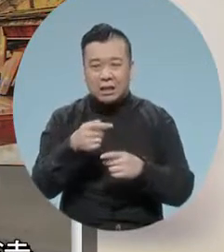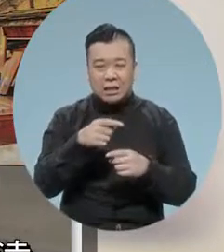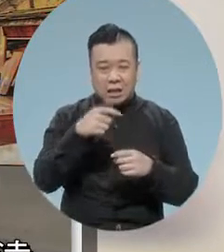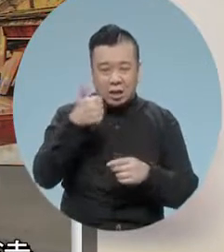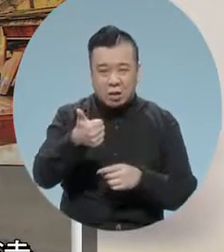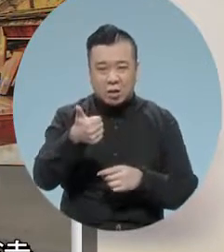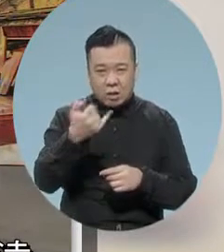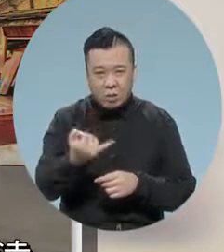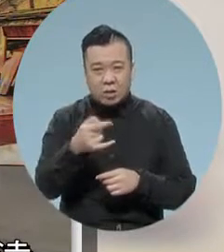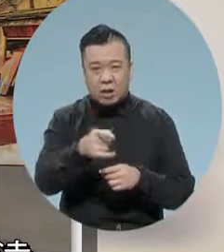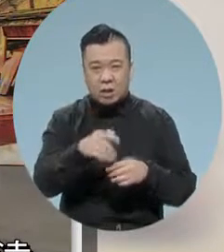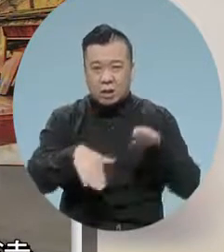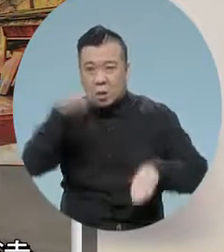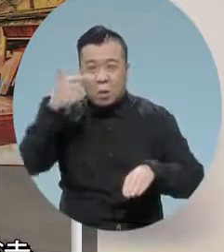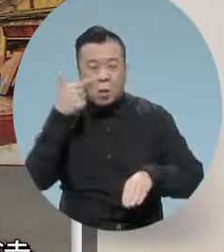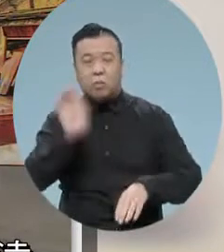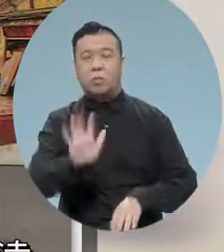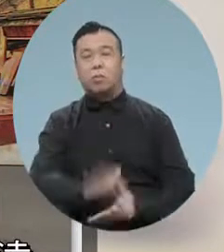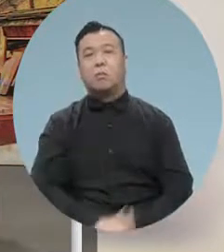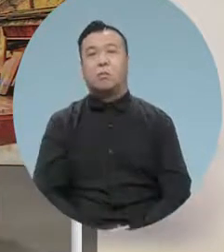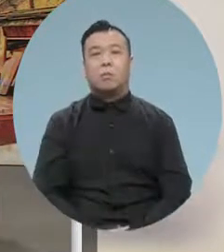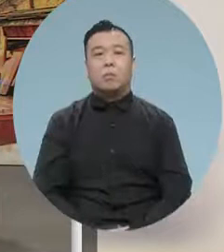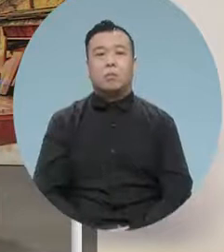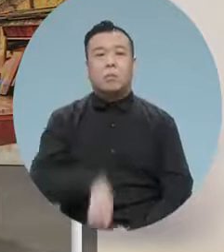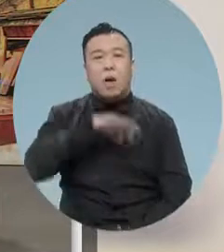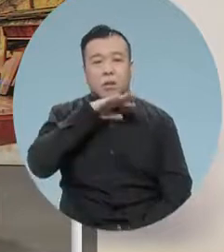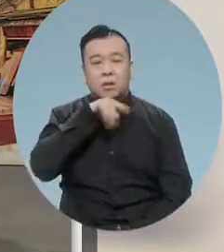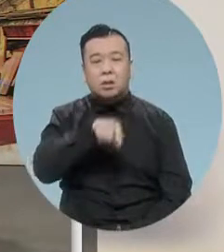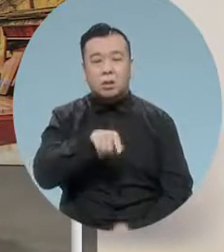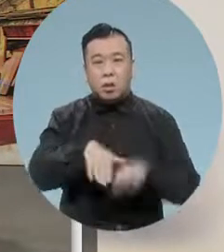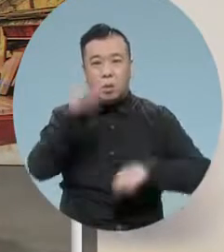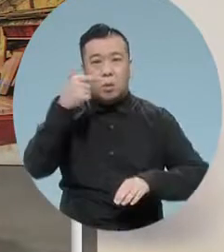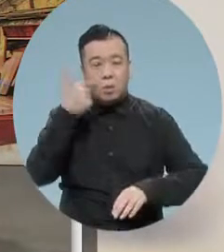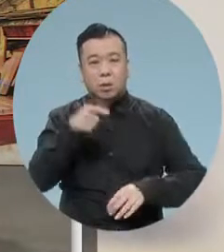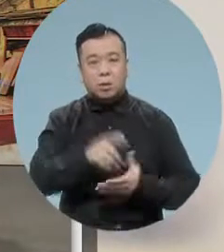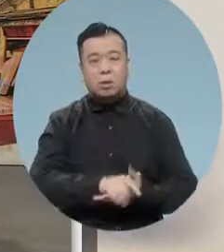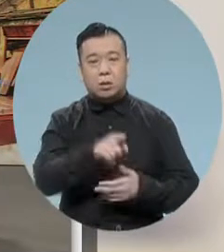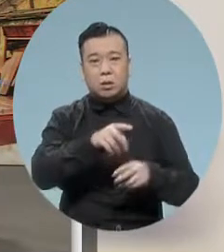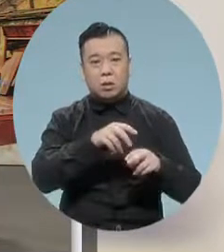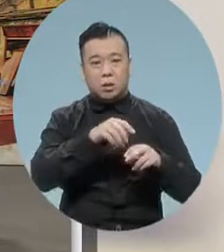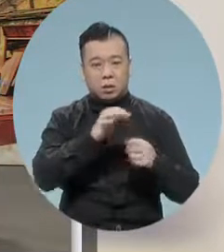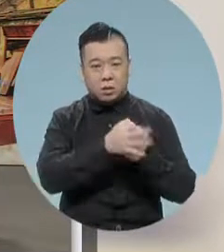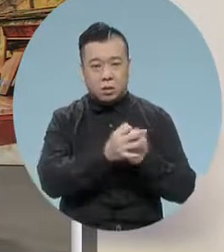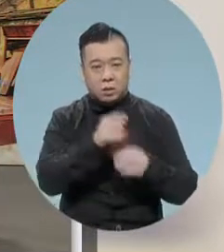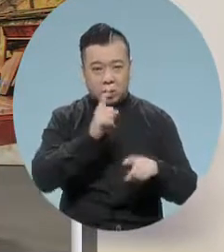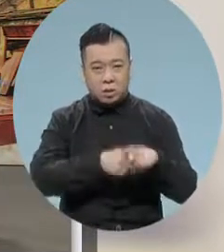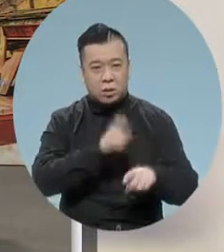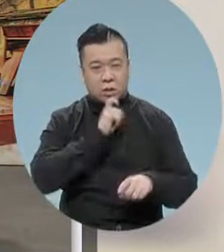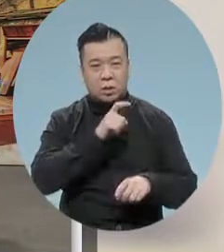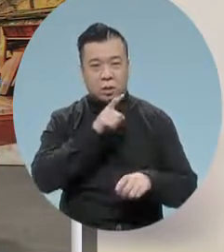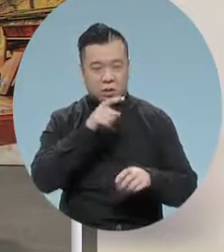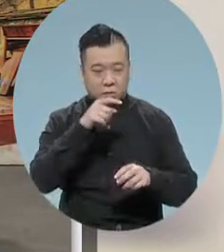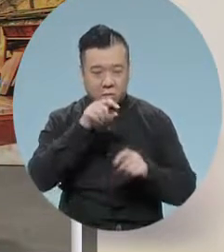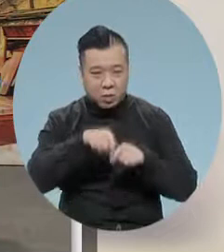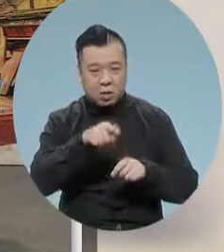富是可以相差這麼遠。如果是相差這麼遠的話，這個國家是有這樣的義務、有這